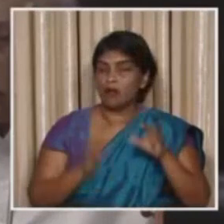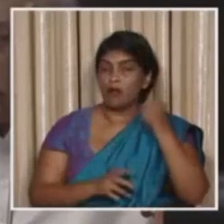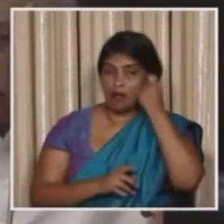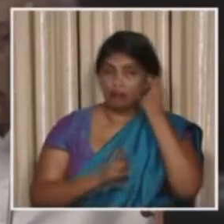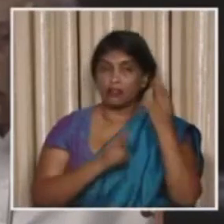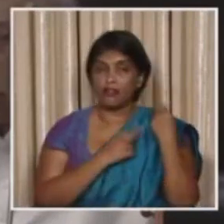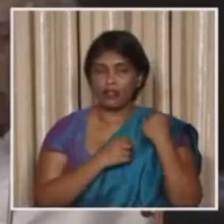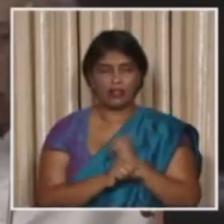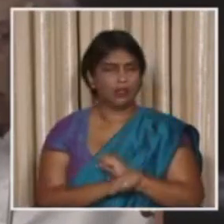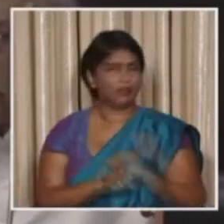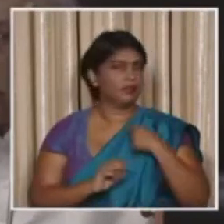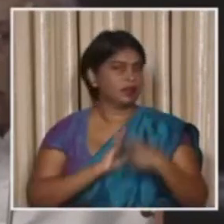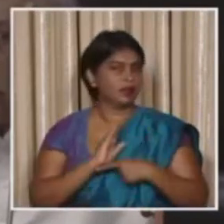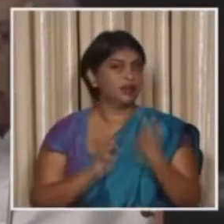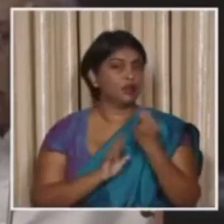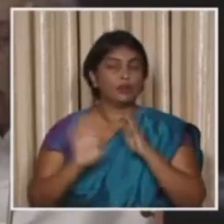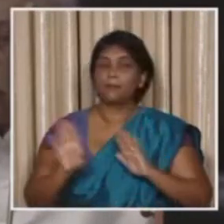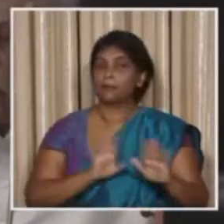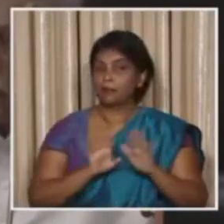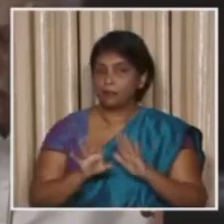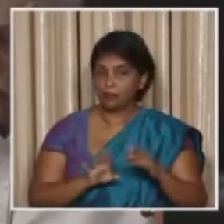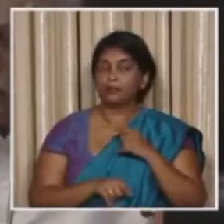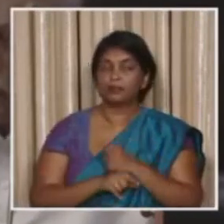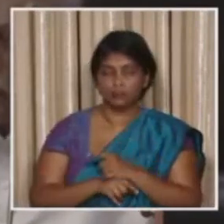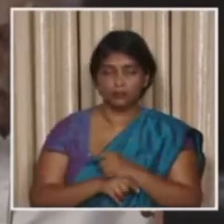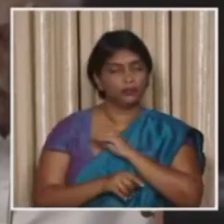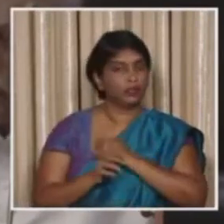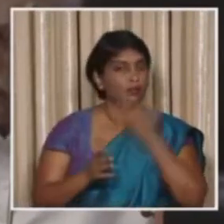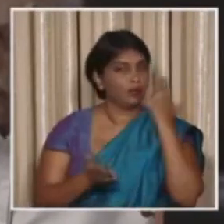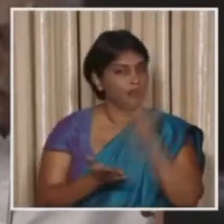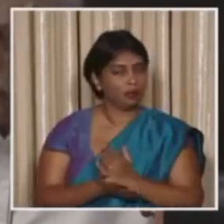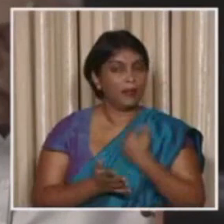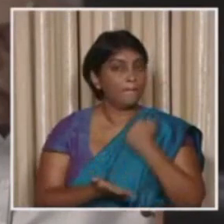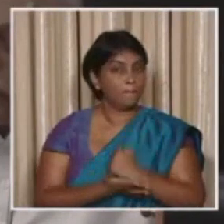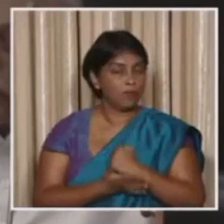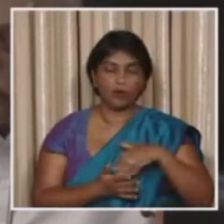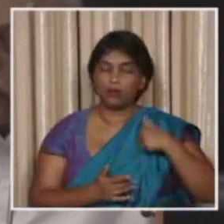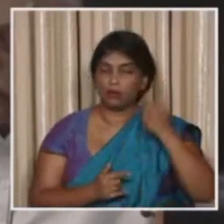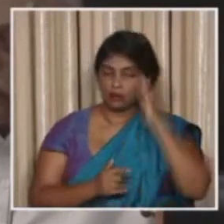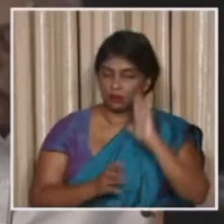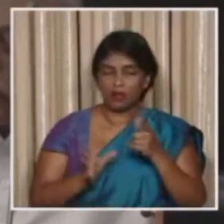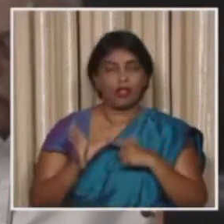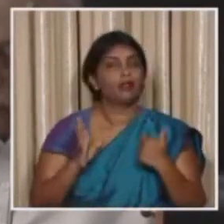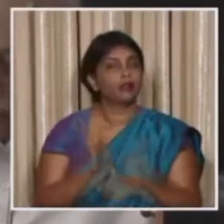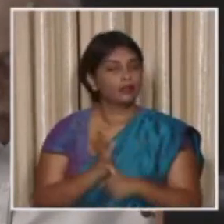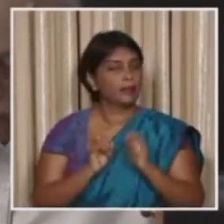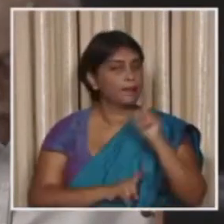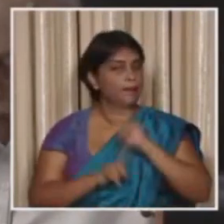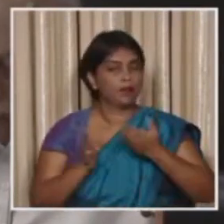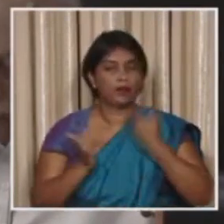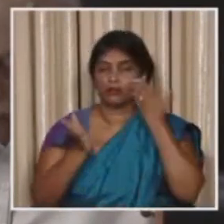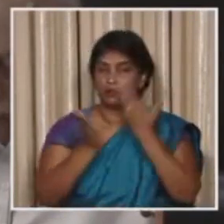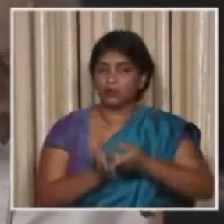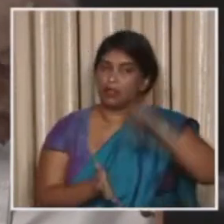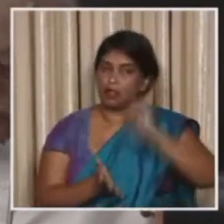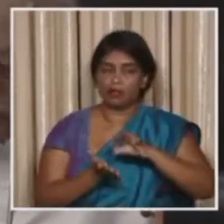වගකීම් විරහිතව රටේ මූල්‍ය පාලනය ආයලම් වළක්වීම උදෙසා මහා බැංකුවේ ස්වාධීනත්වයේ පනත පාර්ලිමේන්තුවට ඉදිරිපත් කර